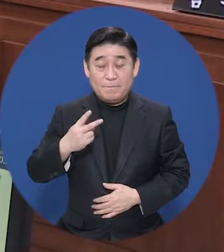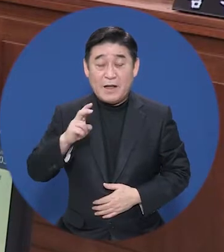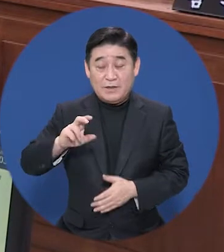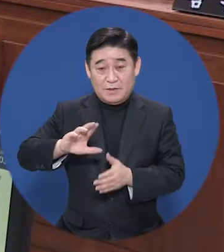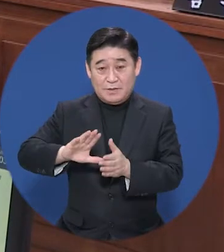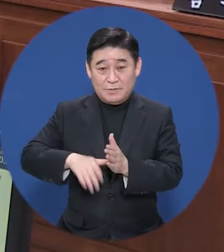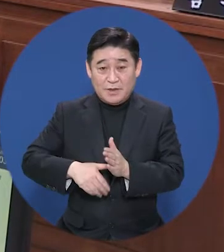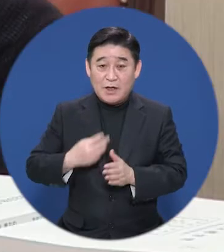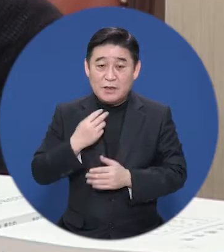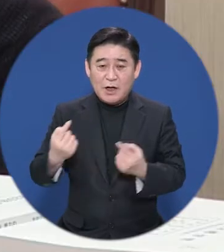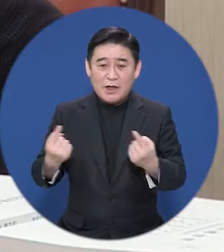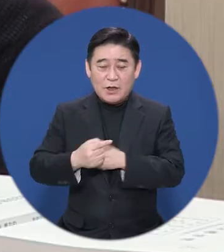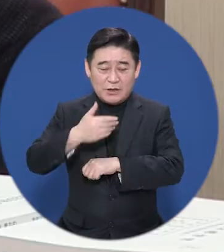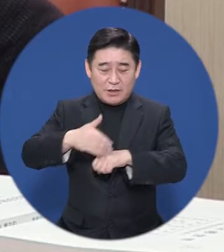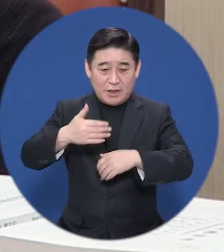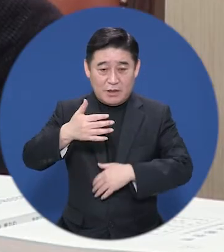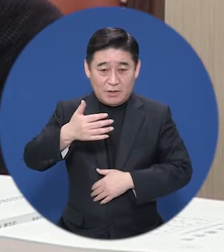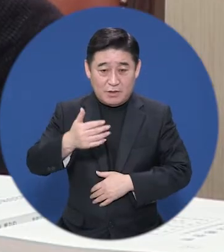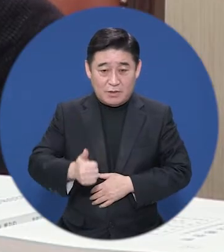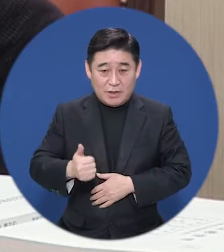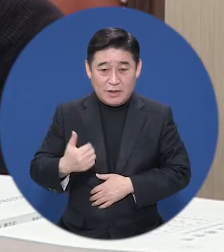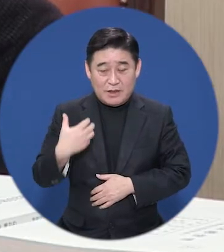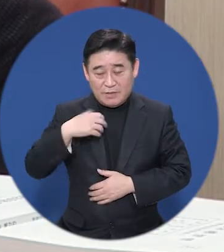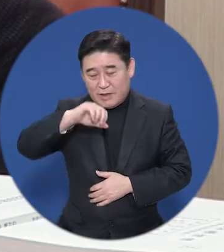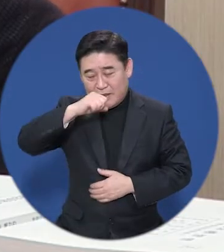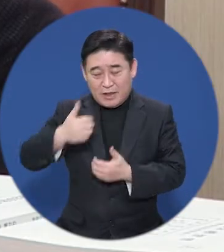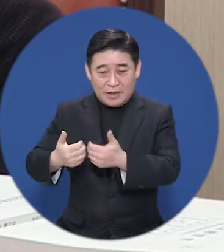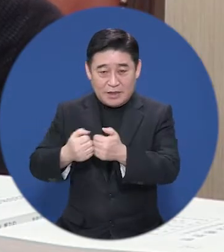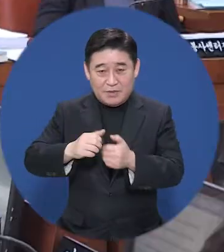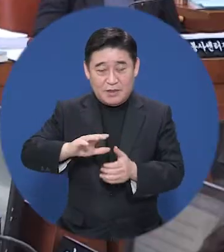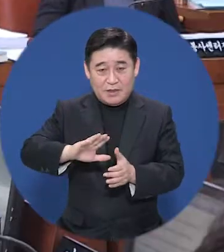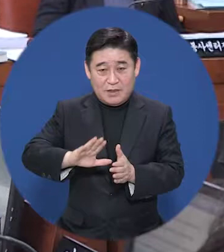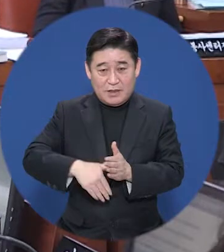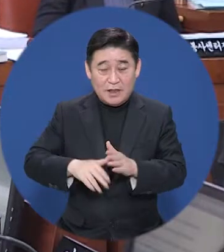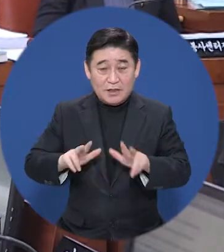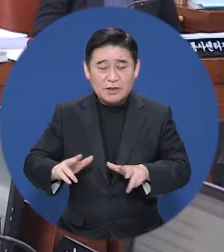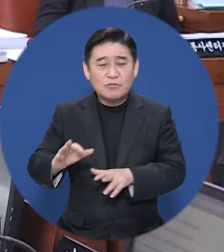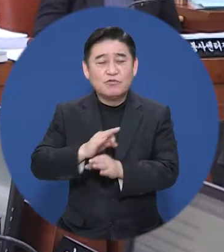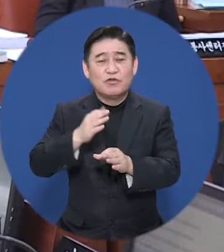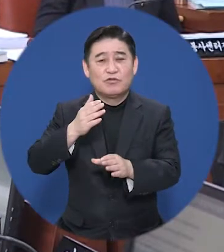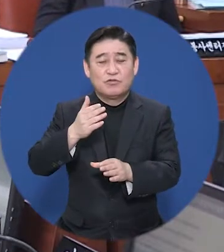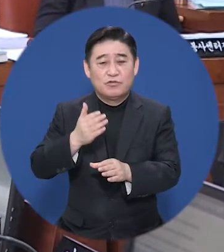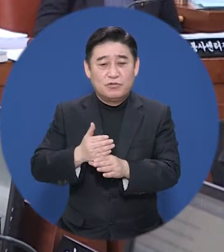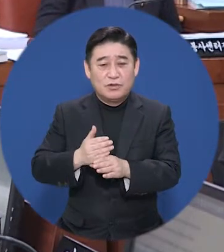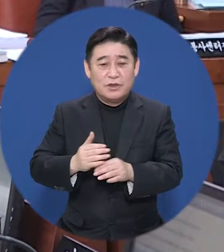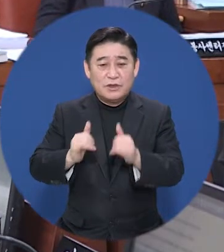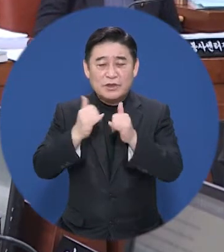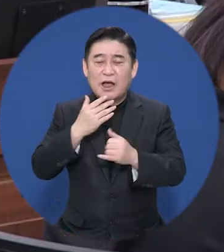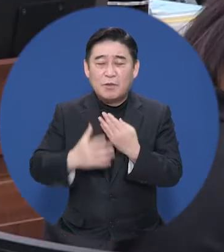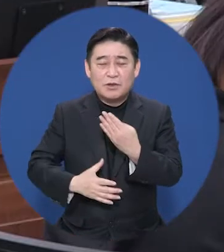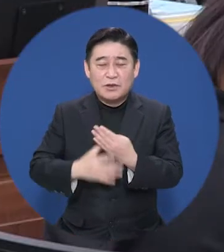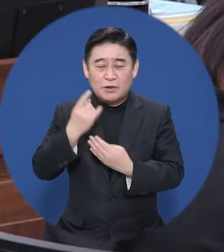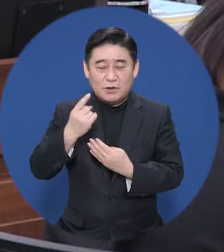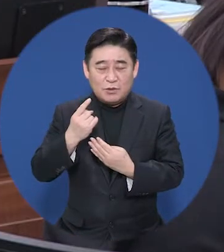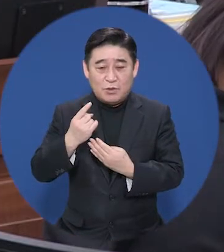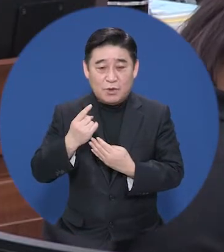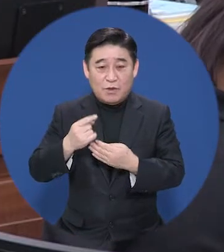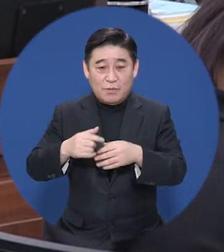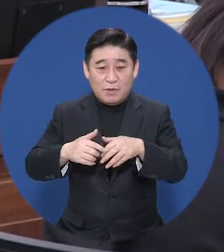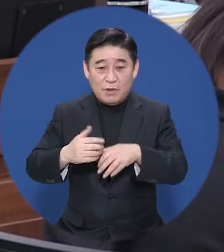2020년도 서울혁신기획관 소관 예산안 심사에서는 현재 운영되는 사회복지통합관리망